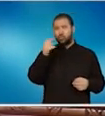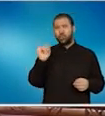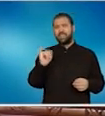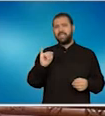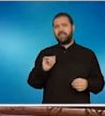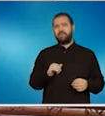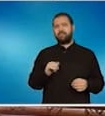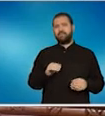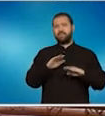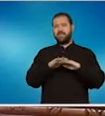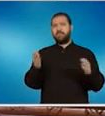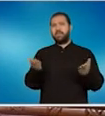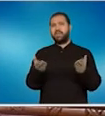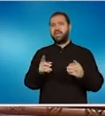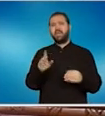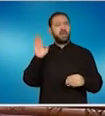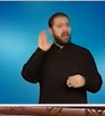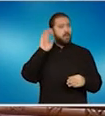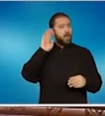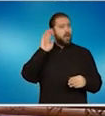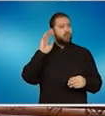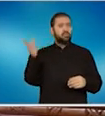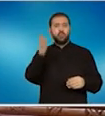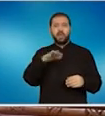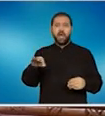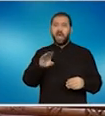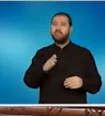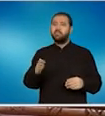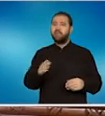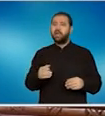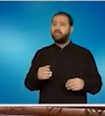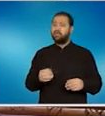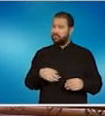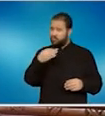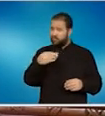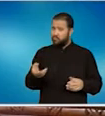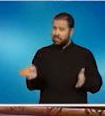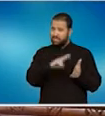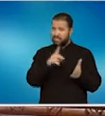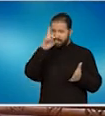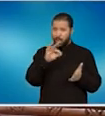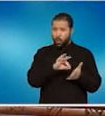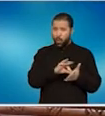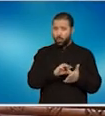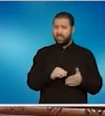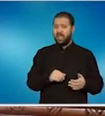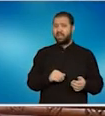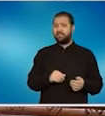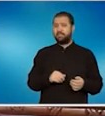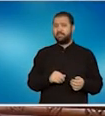idee pe care nu am mai auzit-o în altă parte și pe care aș vrea să o reluați, dacă se poate, vă rog, ca